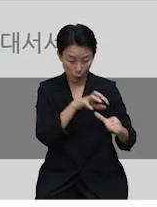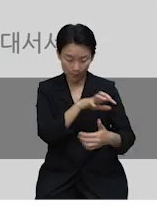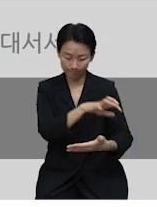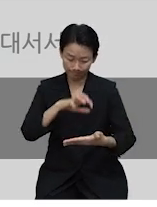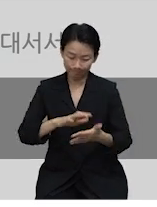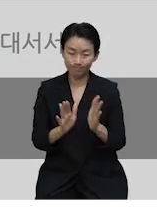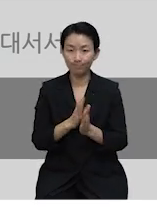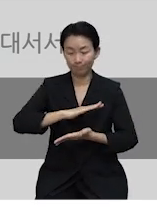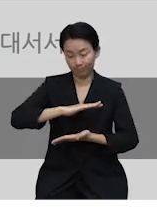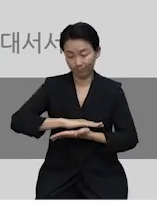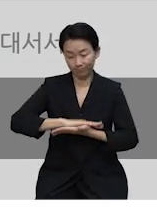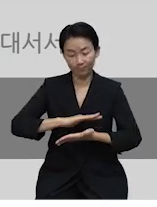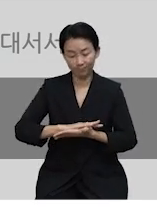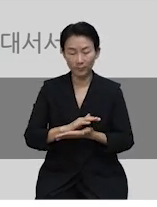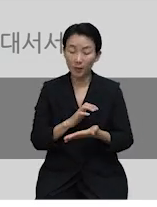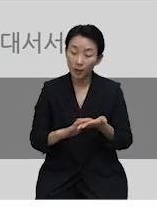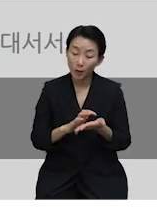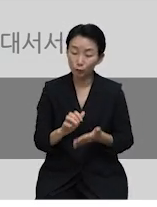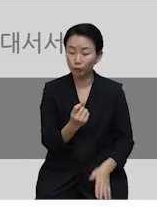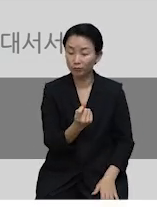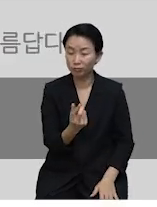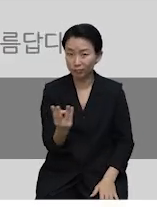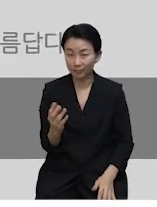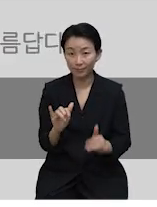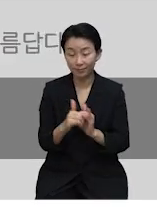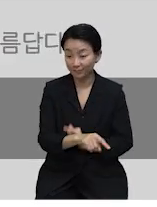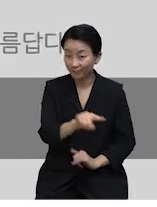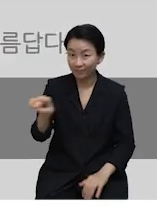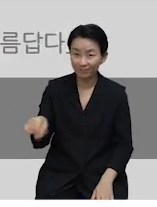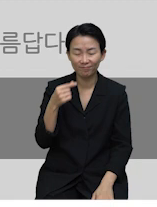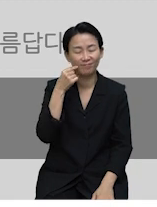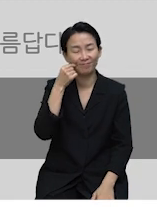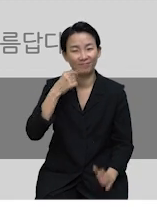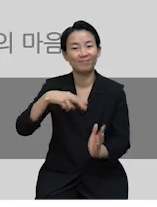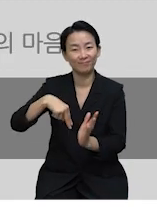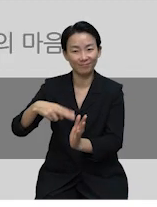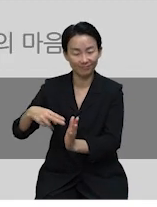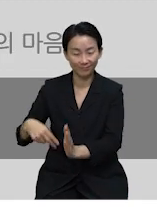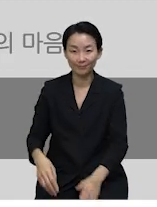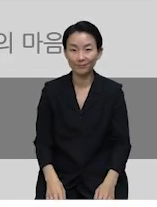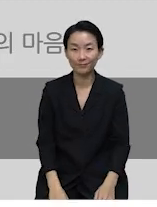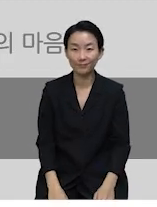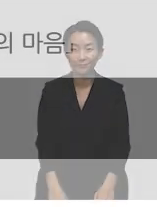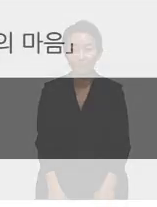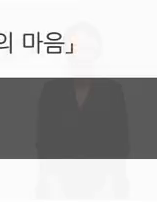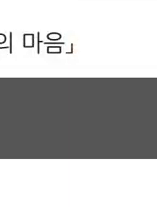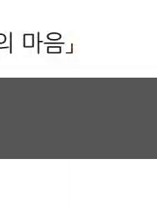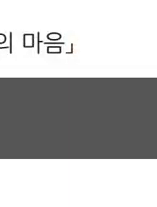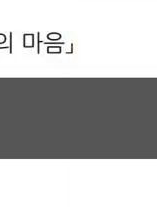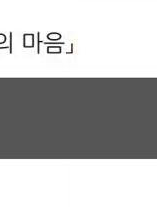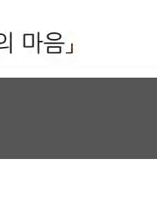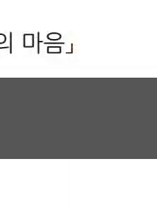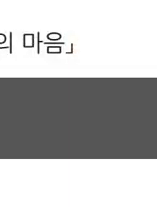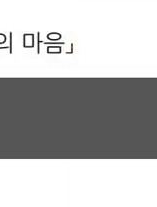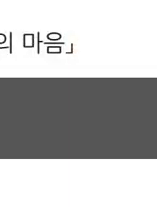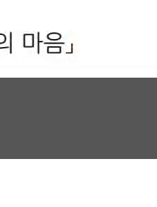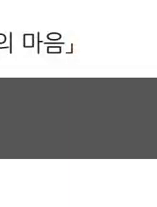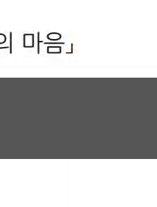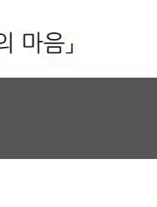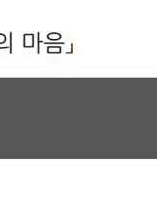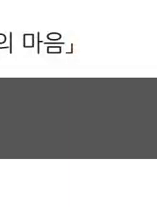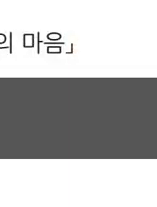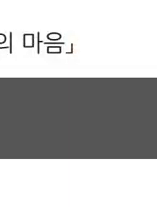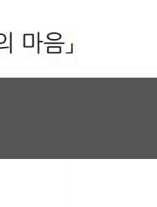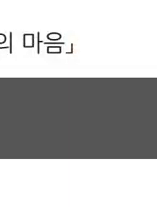글들은 무량수전 베을림 기둥의 기대서서, 나는 내 것이 아름답다, 그리고 한국미 한국의 마음 등의 책으로